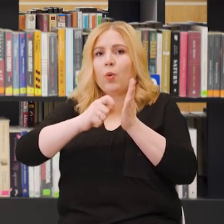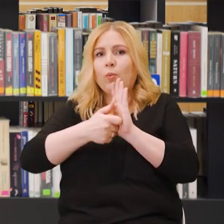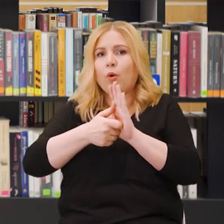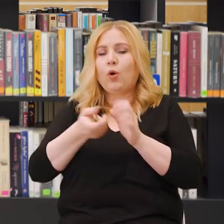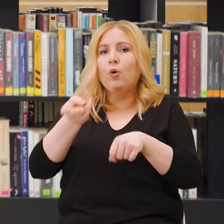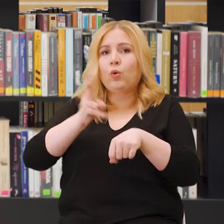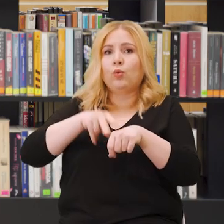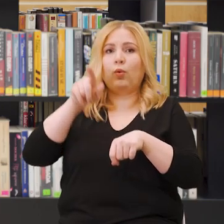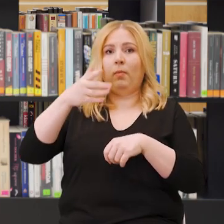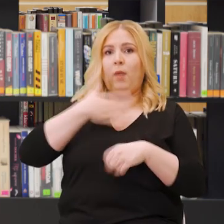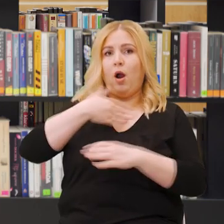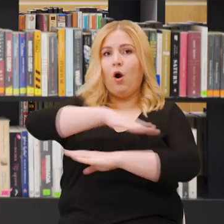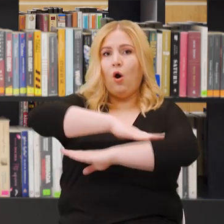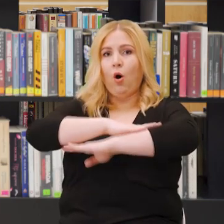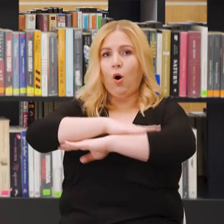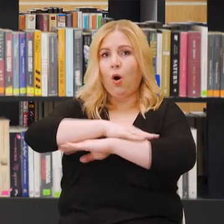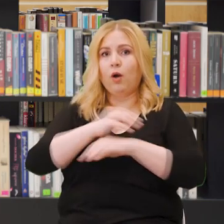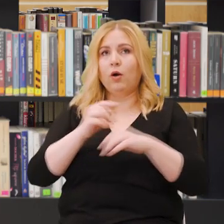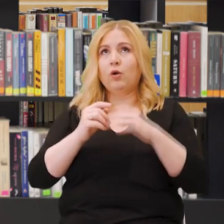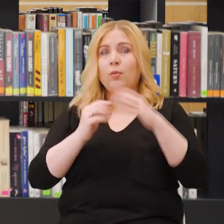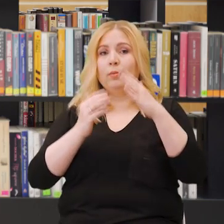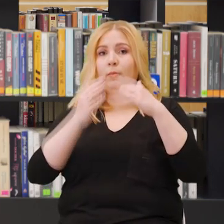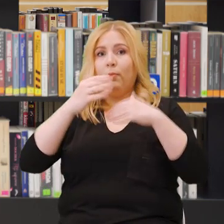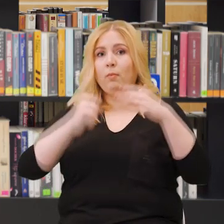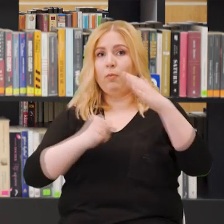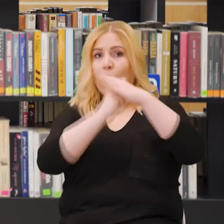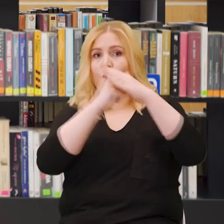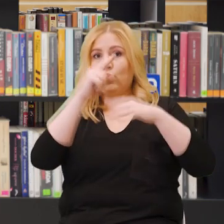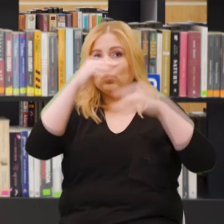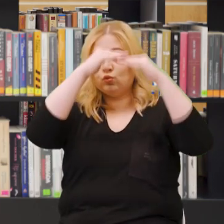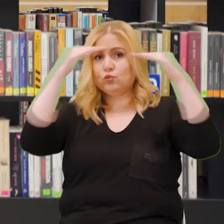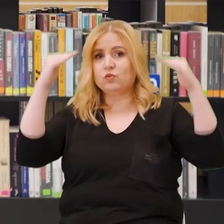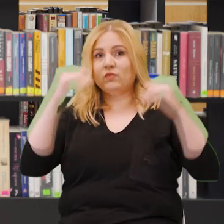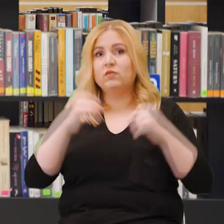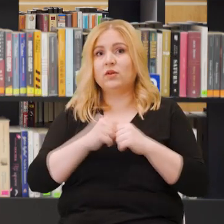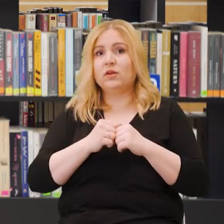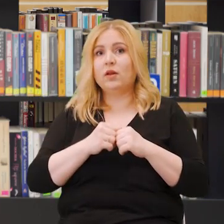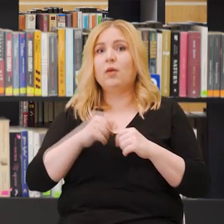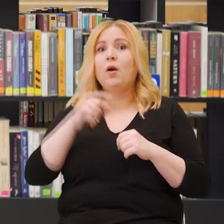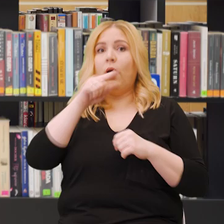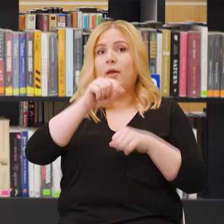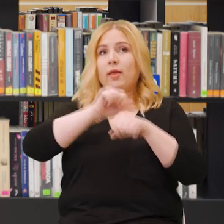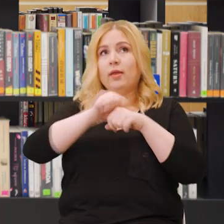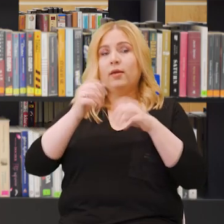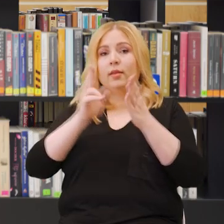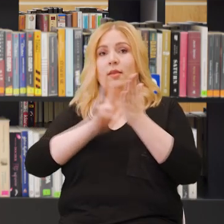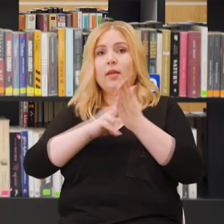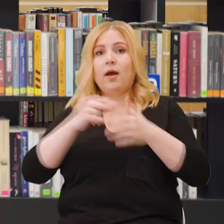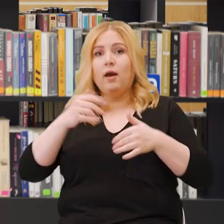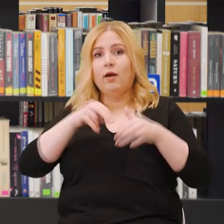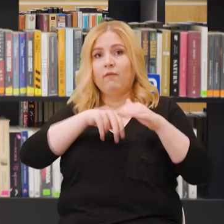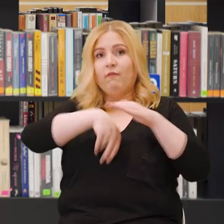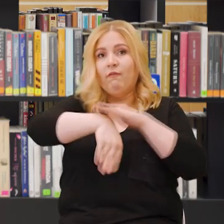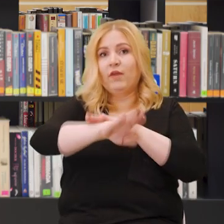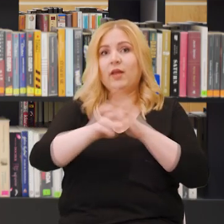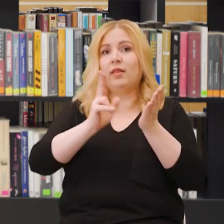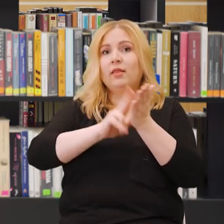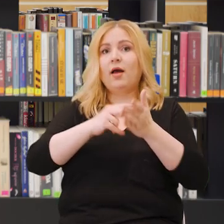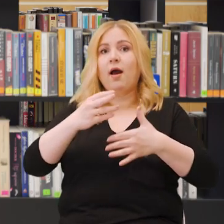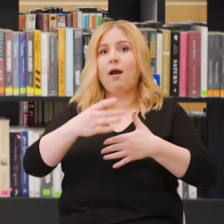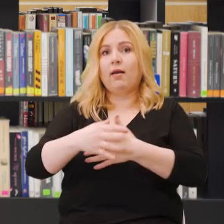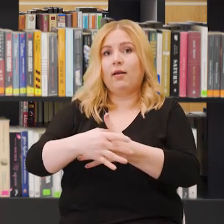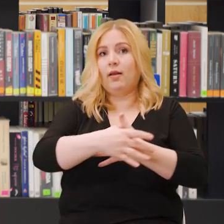z której okrągłe okienko, umieszczone pod sufitem w celach wentylacyjnych, wychodziło na klatkę schodową w okolicy